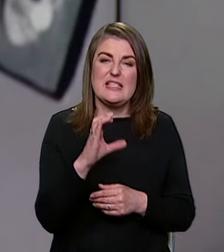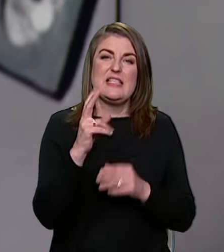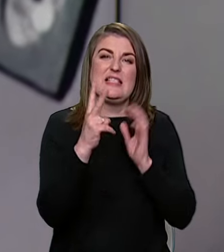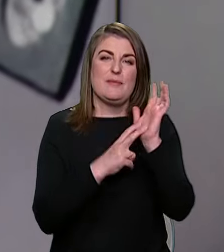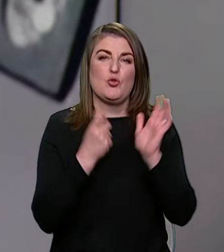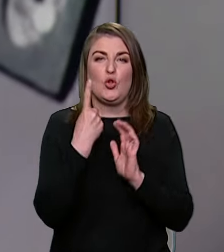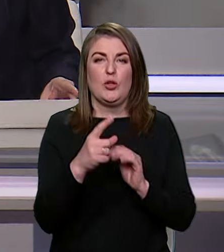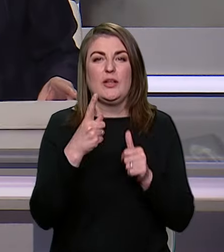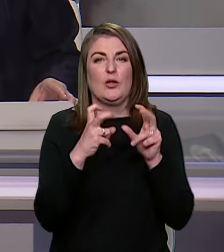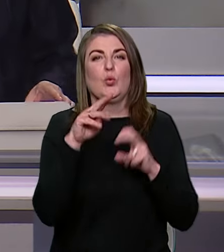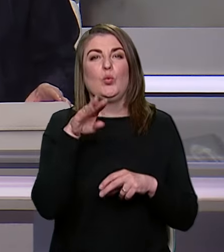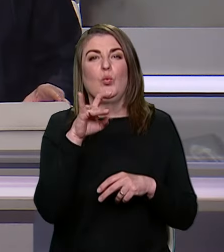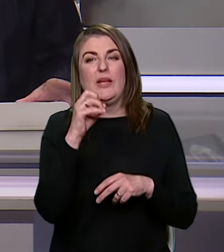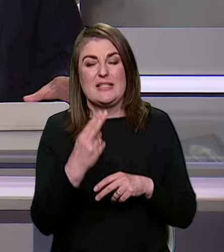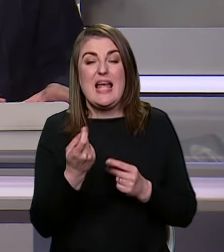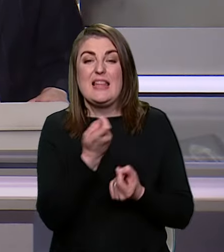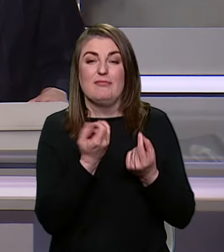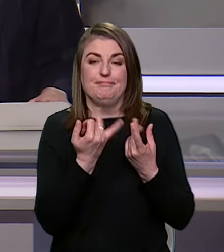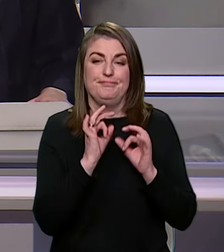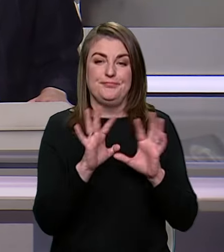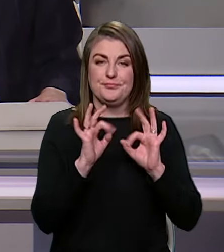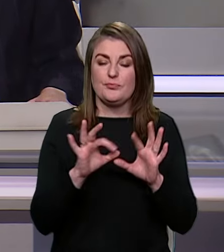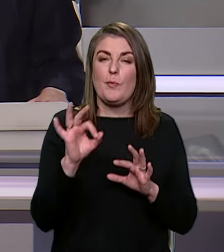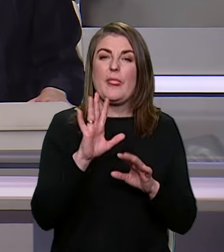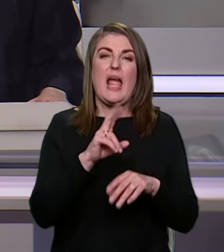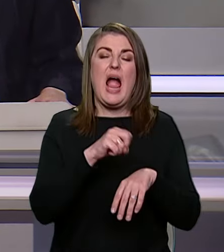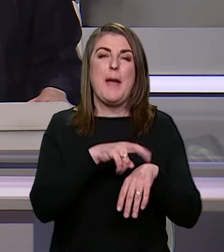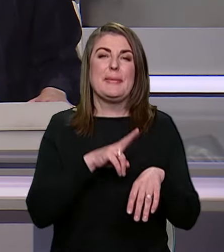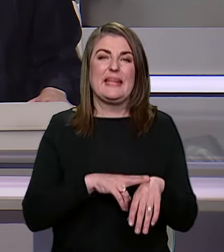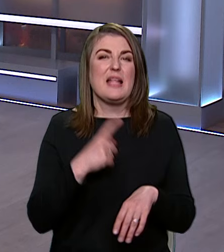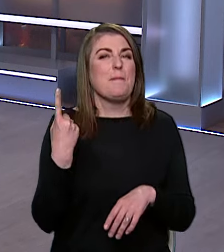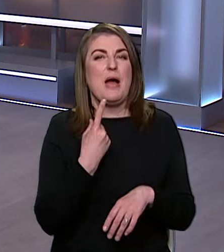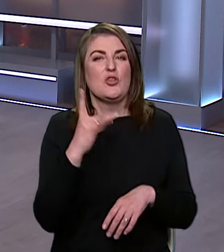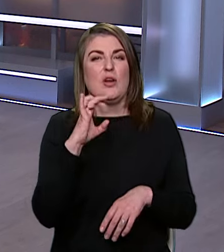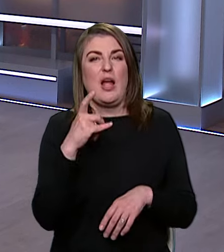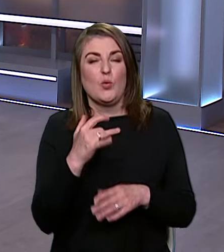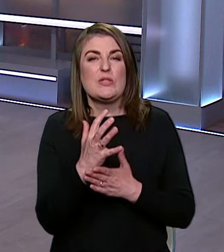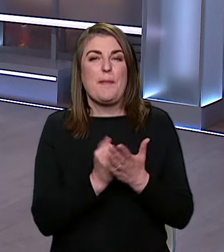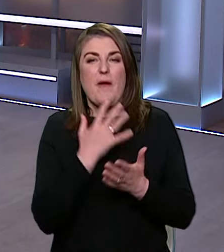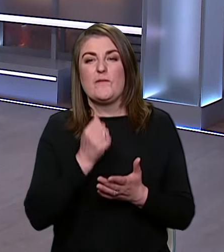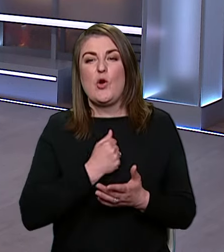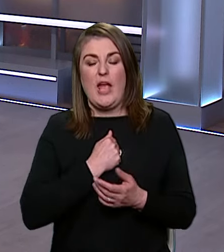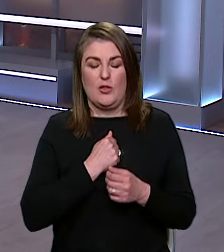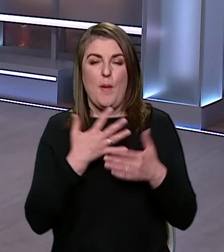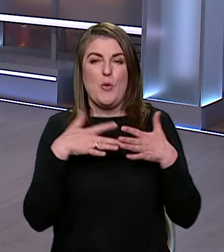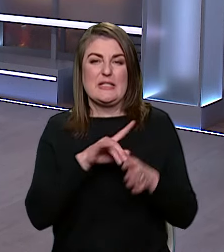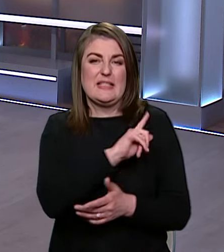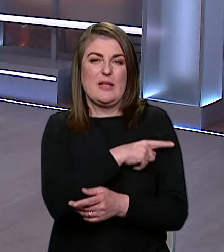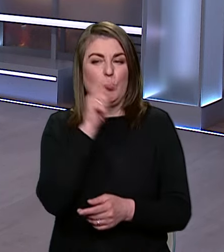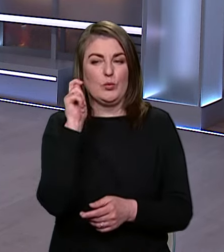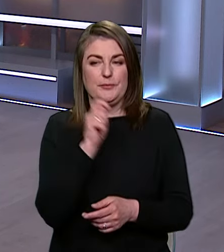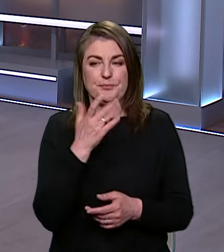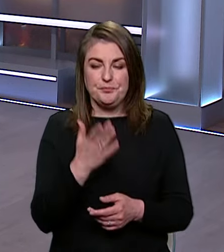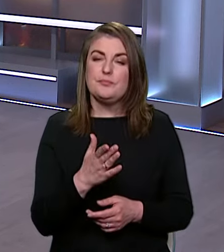КС-701 «Тунець». Детальніше про це будемо говорити із капітаном першого рангу запасу воєнно-морських сил України Андрієм